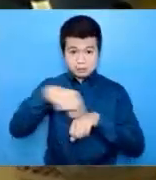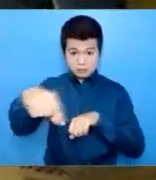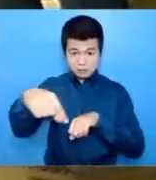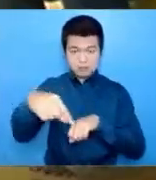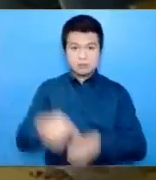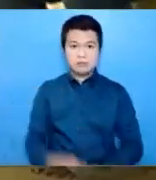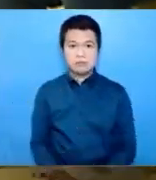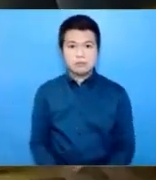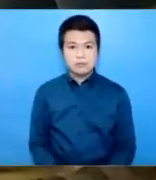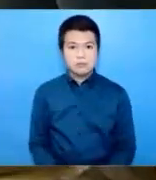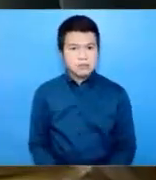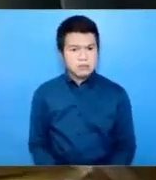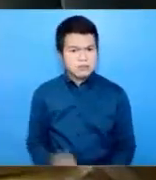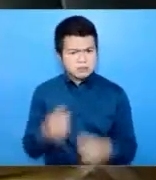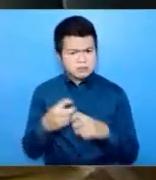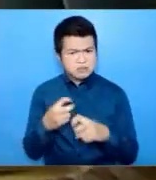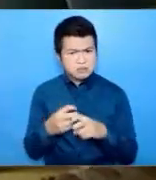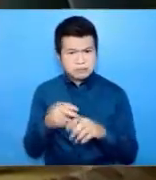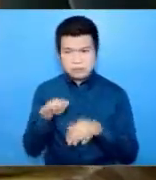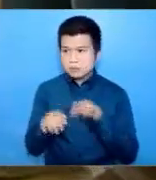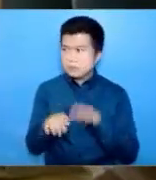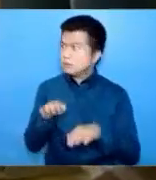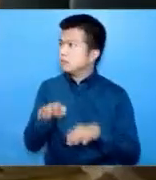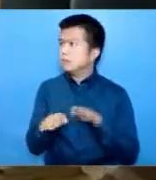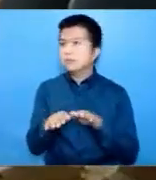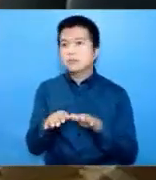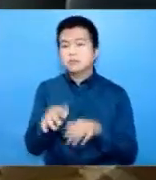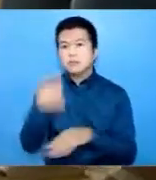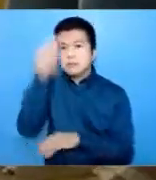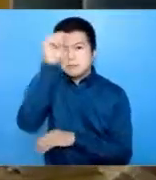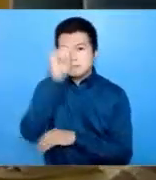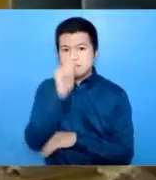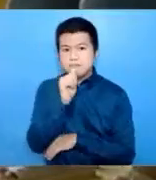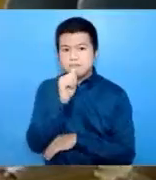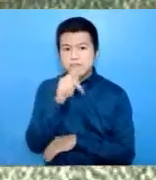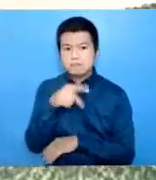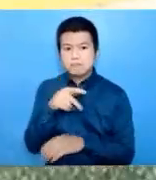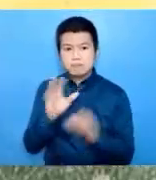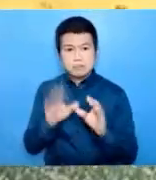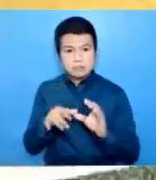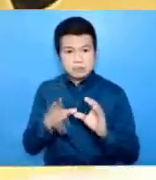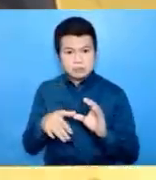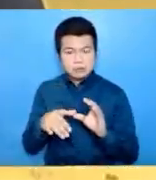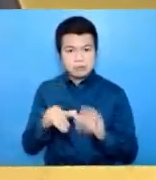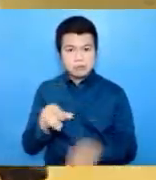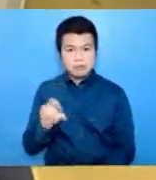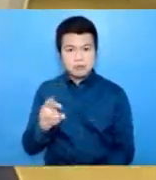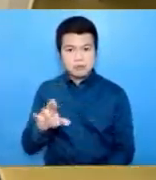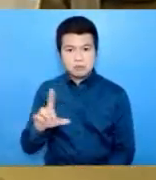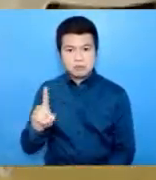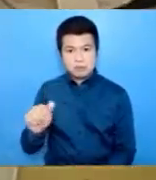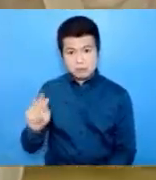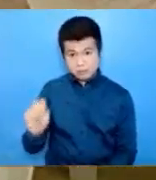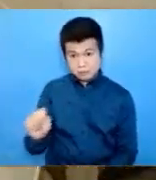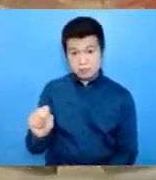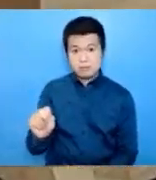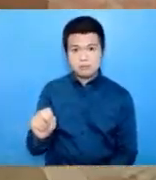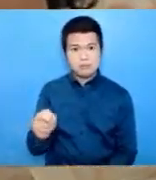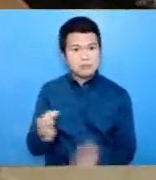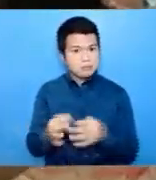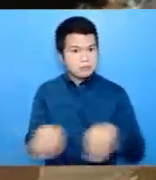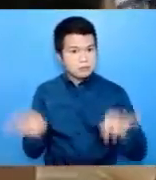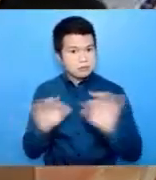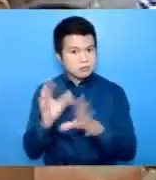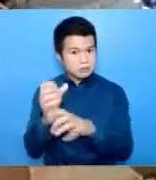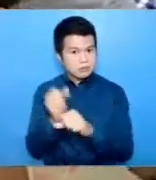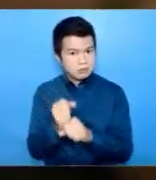Hirap man sa paglalakad, matiyagang pumila ang person with disability na si Jordan Aquino. Mahalaga ang makuha niya 3,000 piso, lalo't